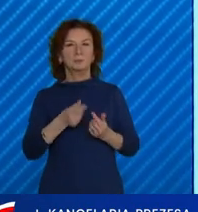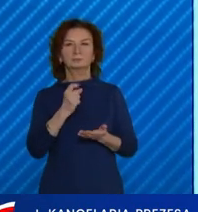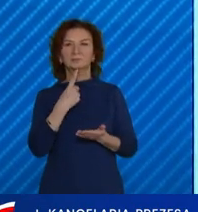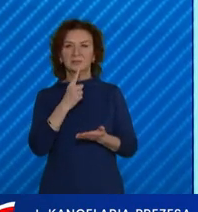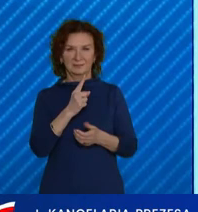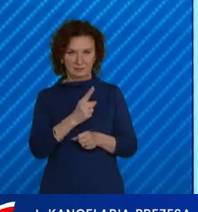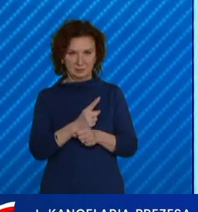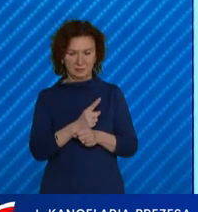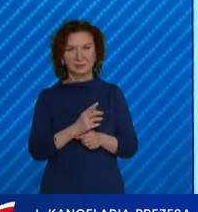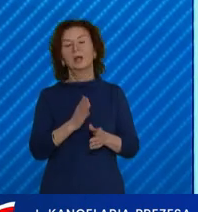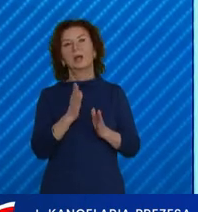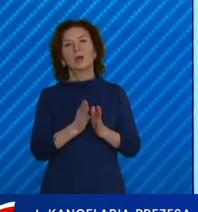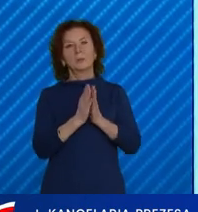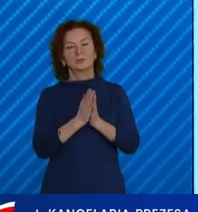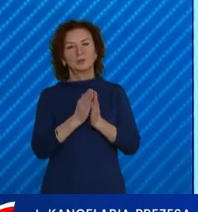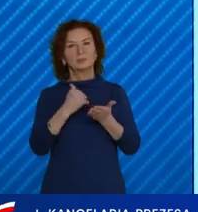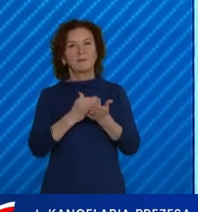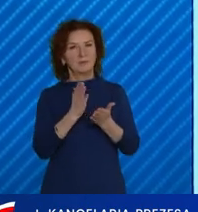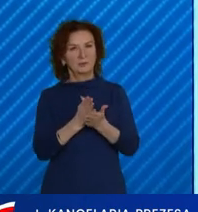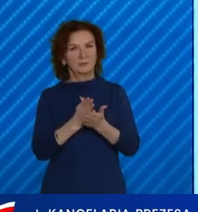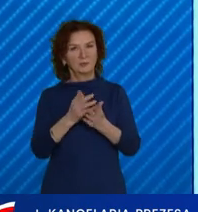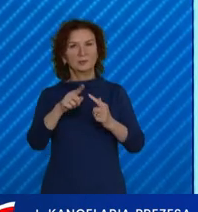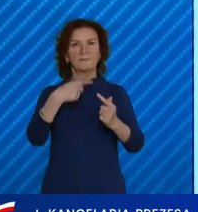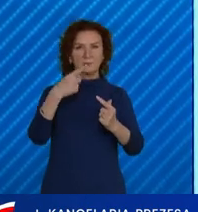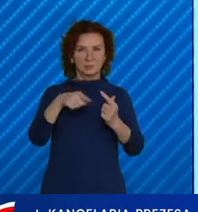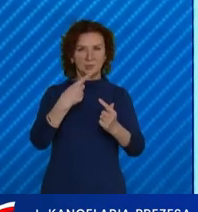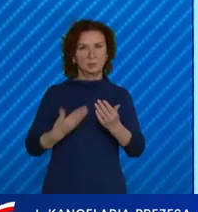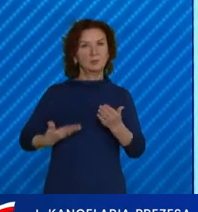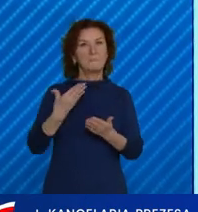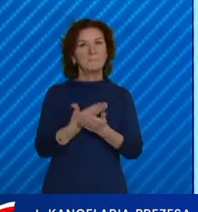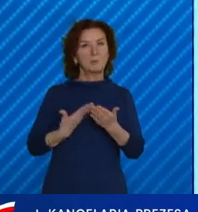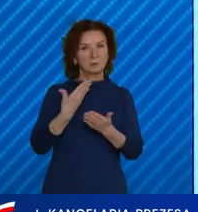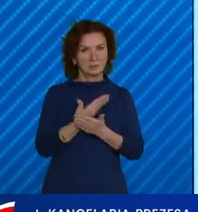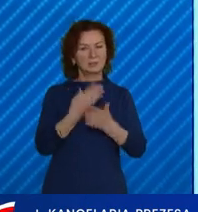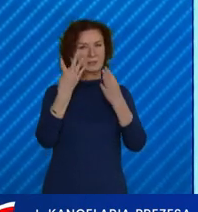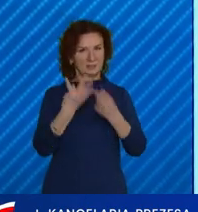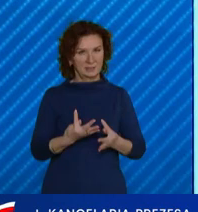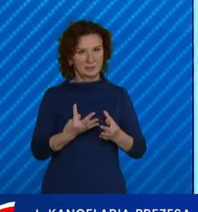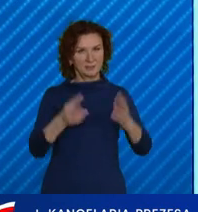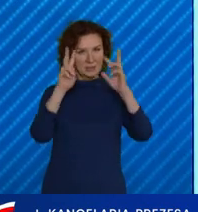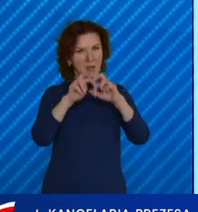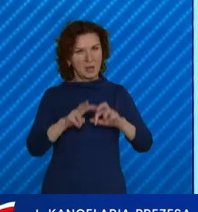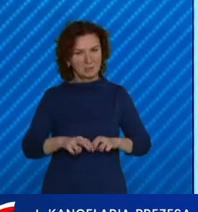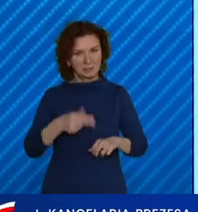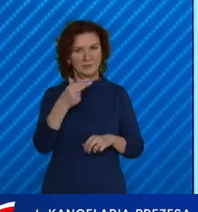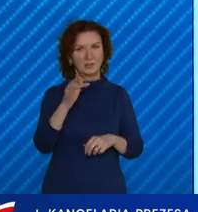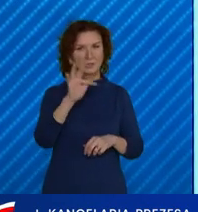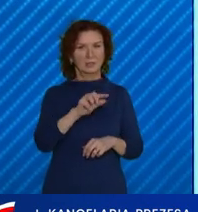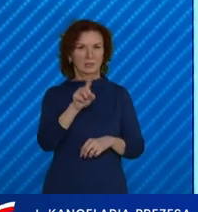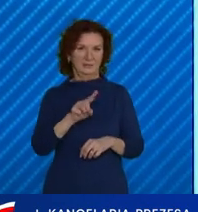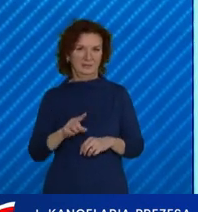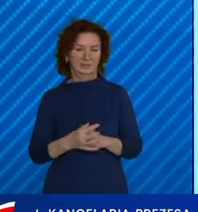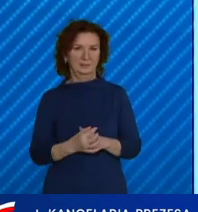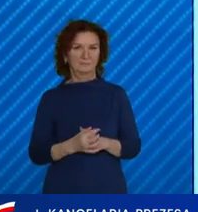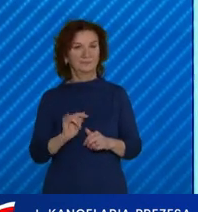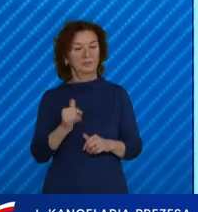wojewodów o przesyłanie takich propozycji. Teraz te wszystkie propozycje są analizowane przez NFZ. I tak